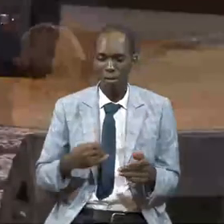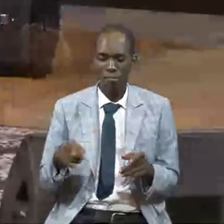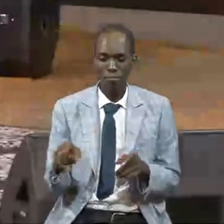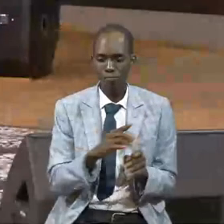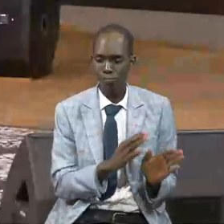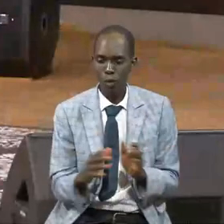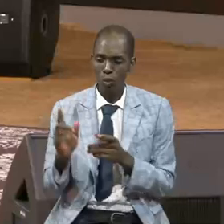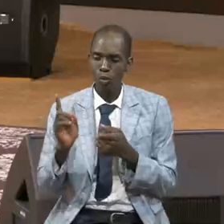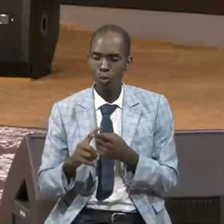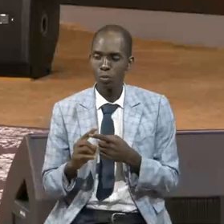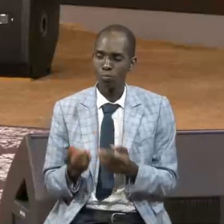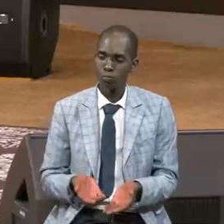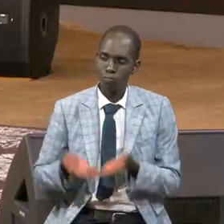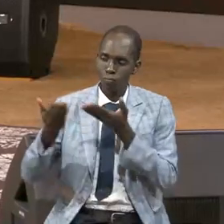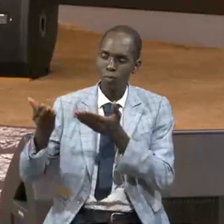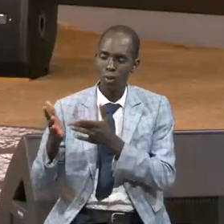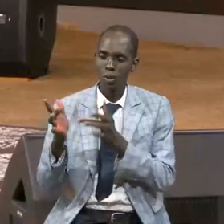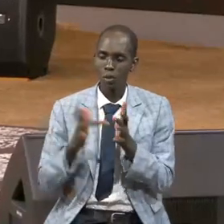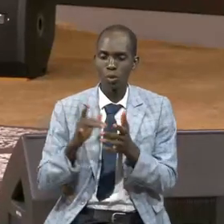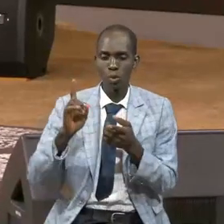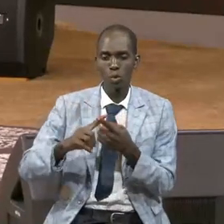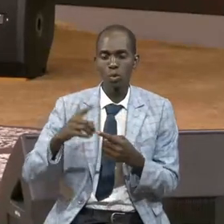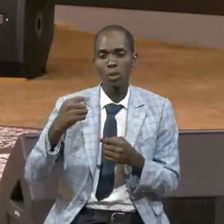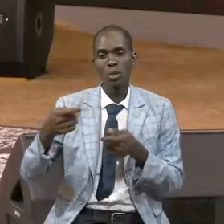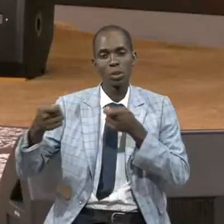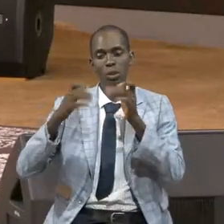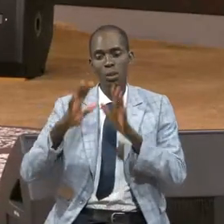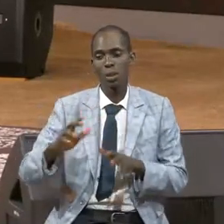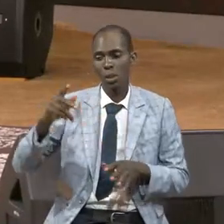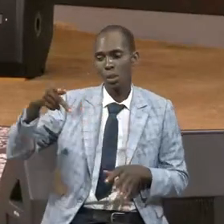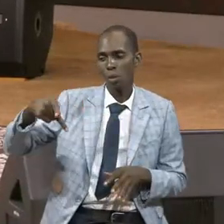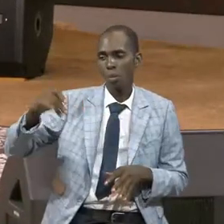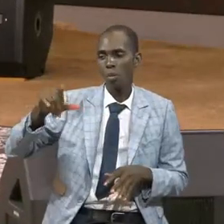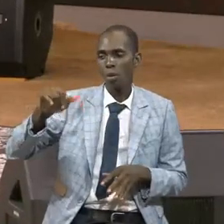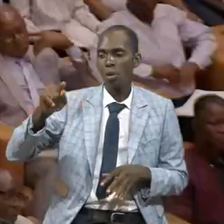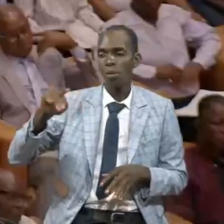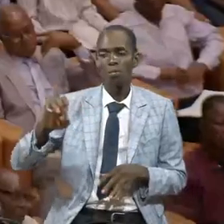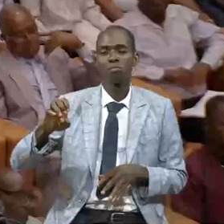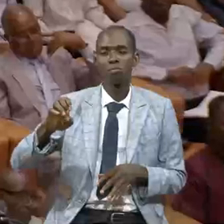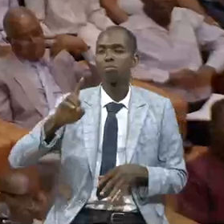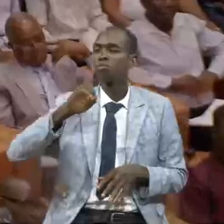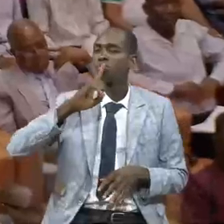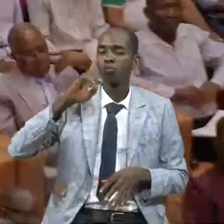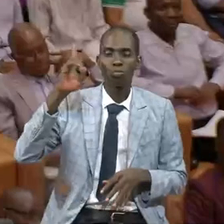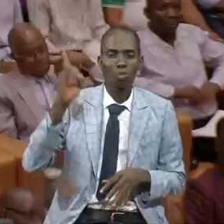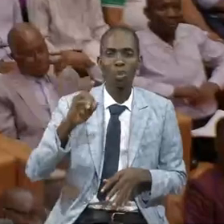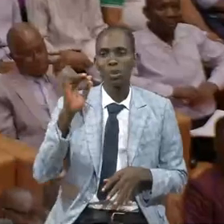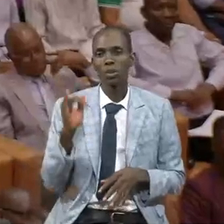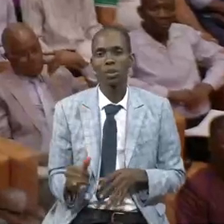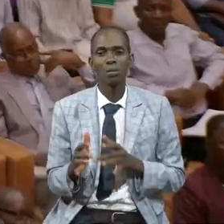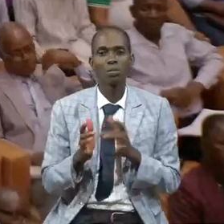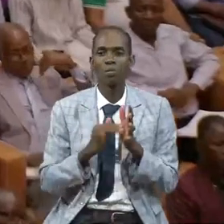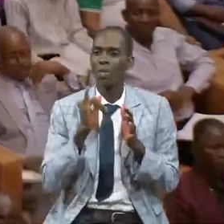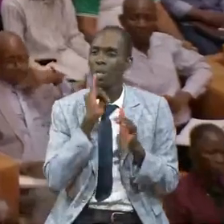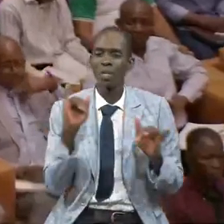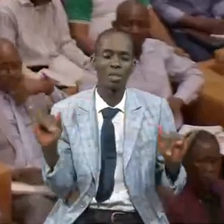le traduire, le soumettre à Pilate, comme il était hier, ainsi il est aujourd'hui. Pierre